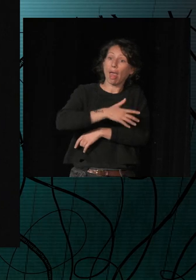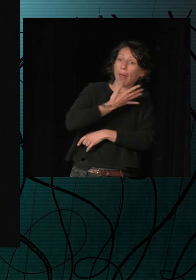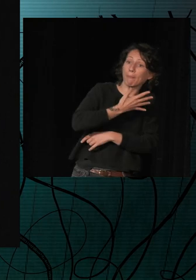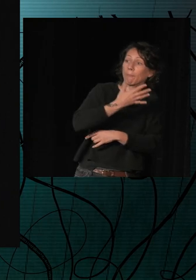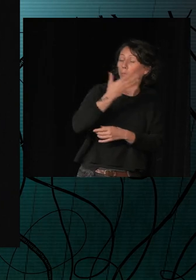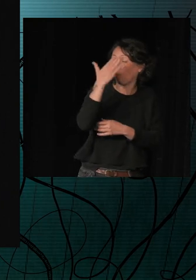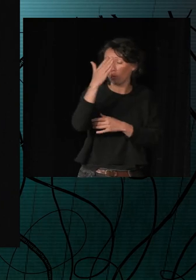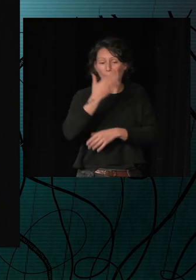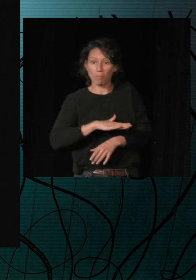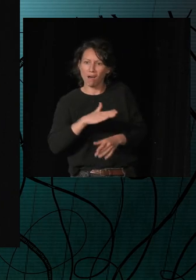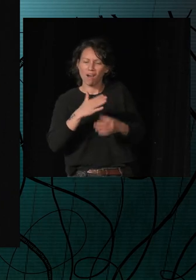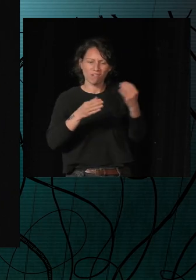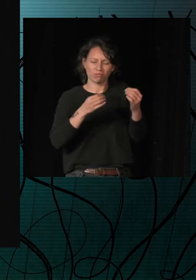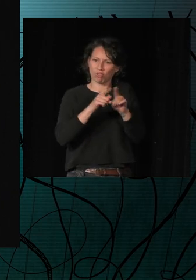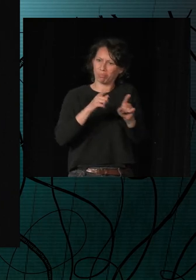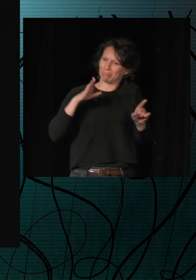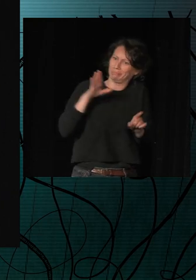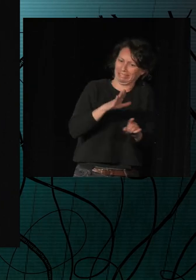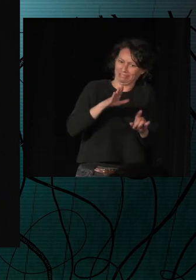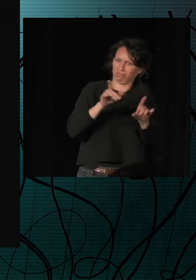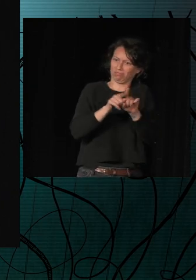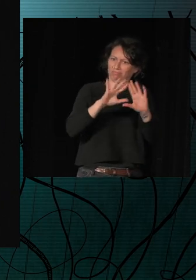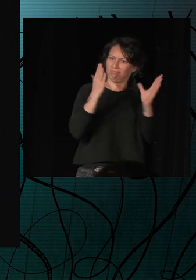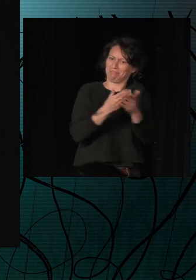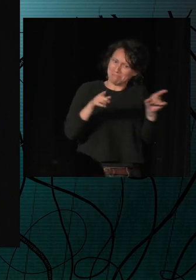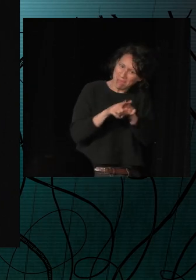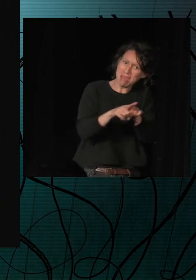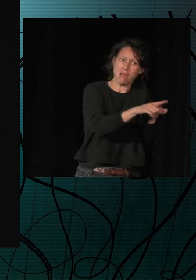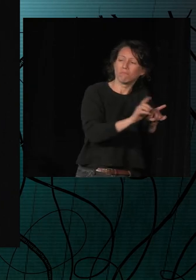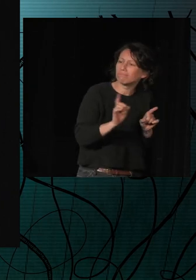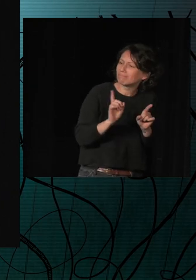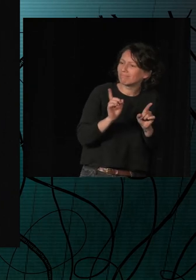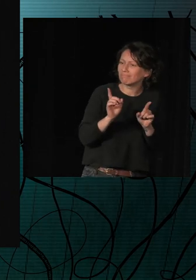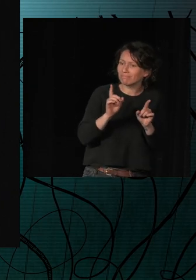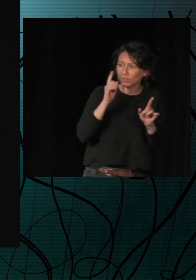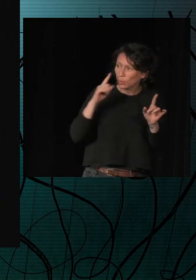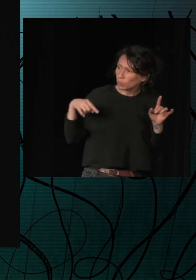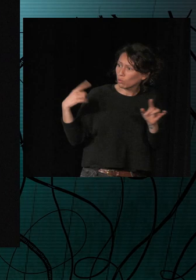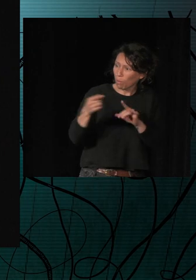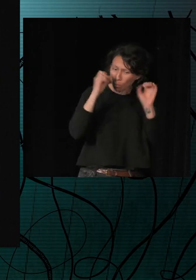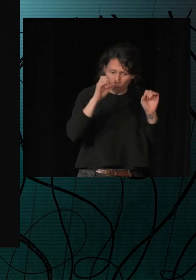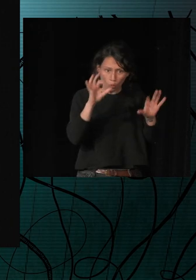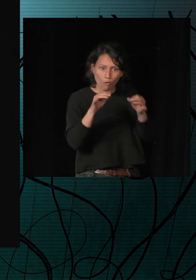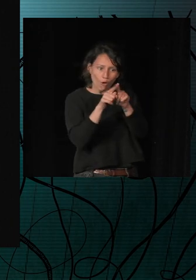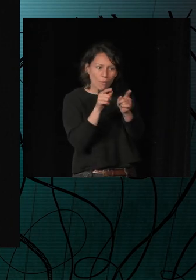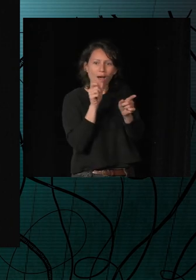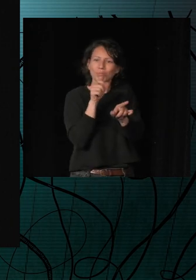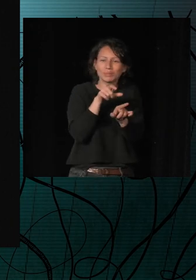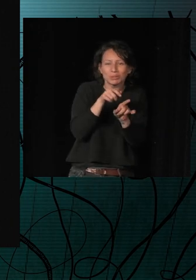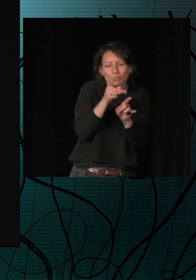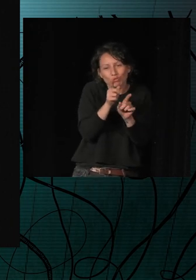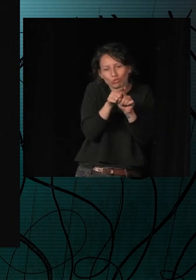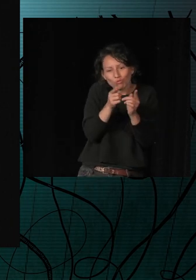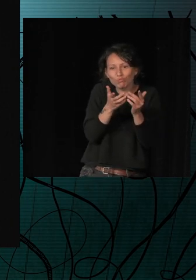a il y a d'autres gens tout le monde dans l'absolu je pense pourrait l'apprécier c'est pour ça que moi je suis vraiment toujours hyper contente de faire des jeux d'horreur en live parce